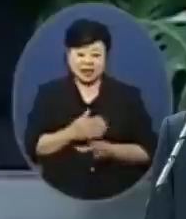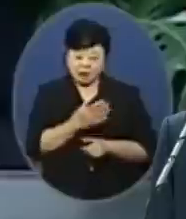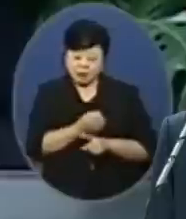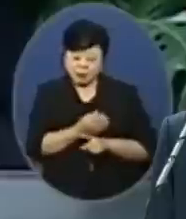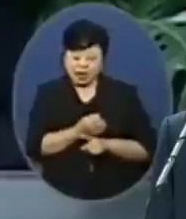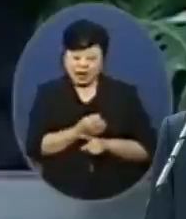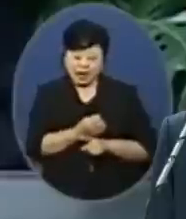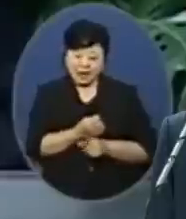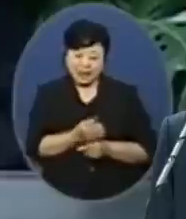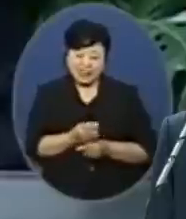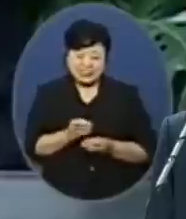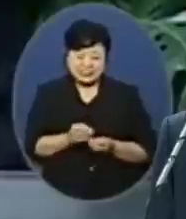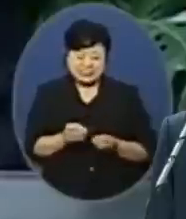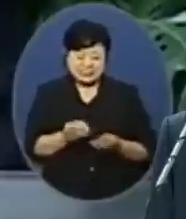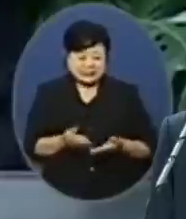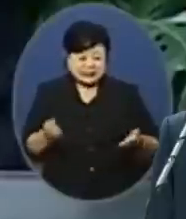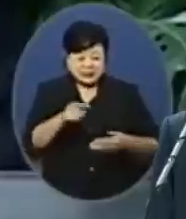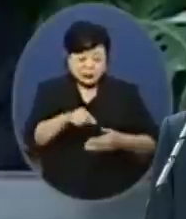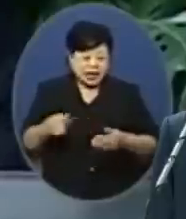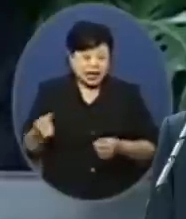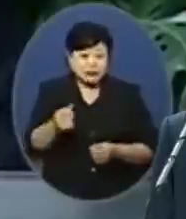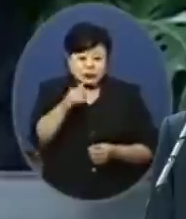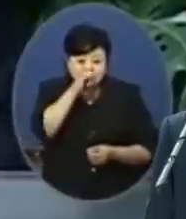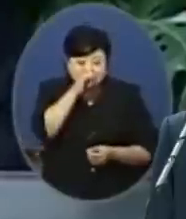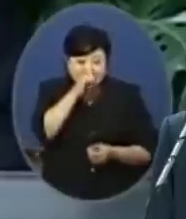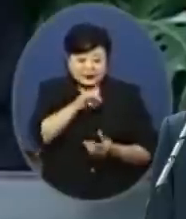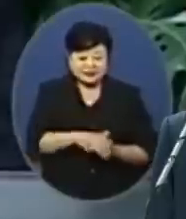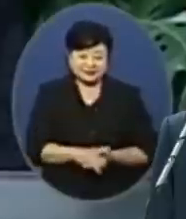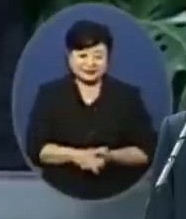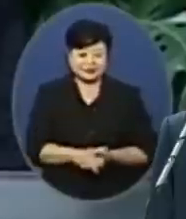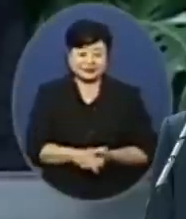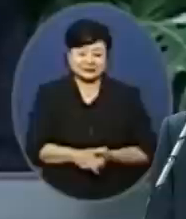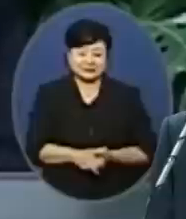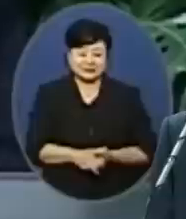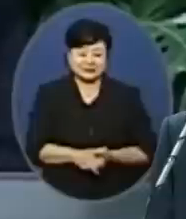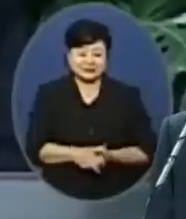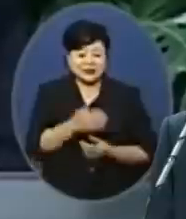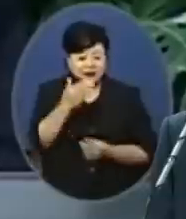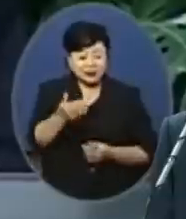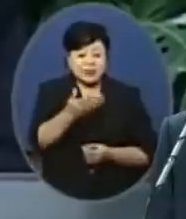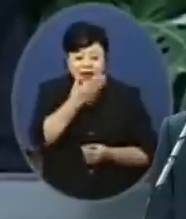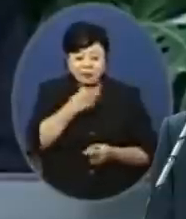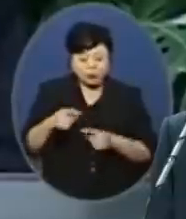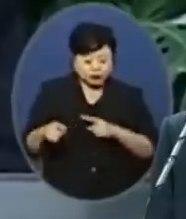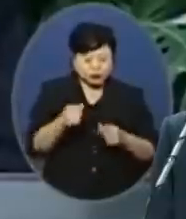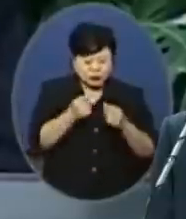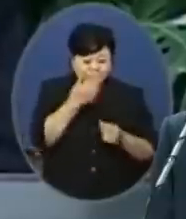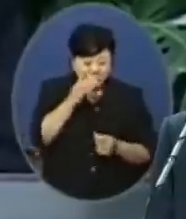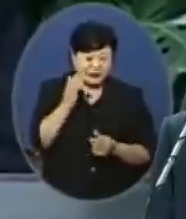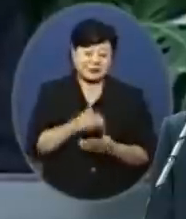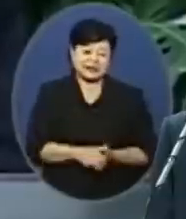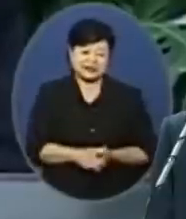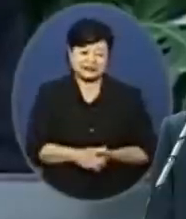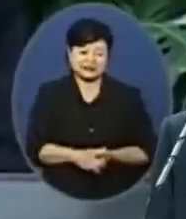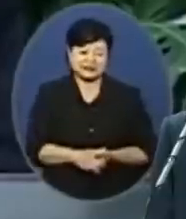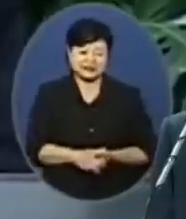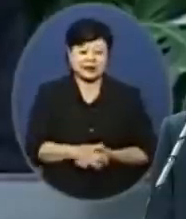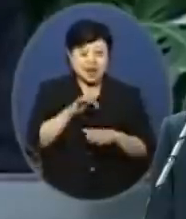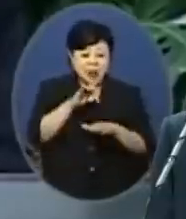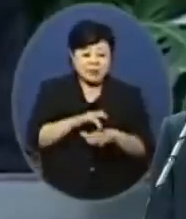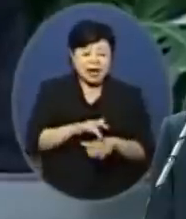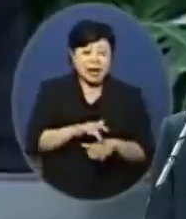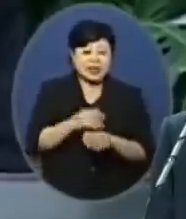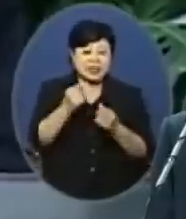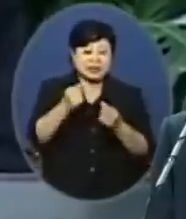보배를 즐거우신 우리 속에 가지고 있어야 돼요. 그래서야 여러분 행복을 누리고 살 수 있는 것입니다. 마귀의